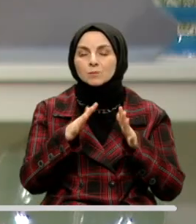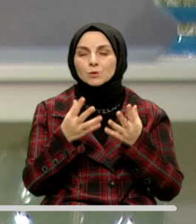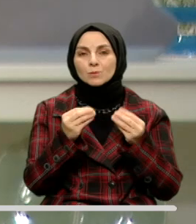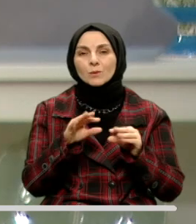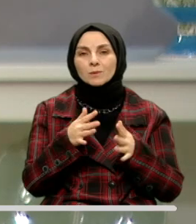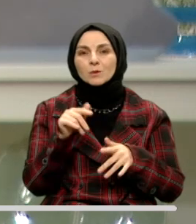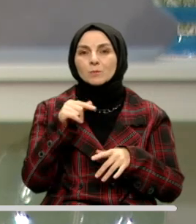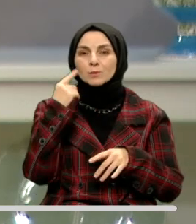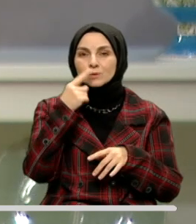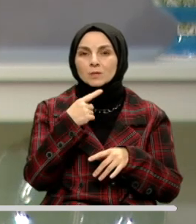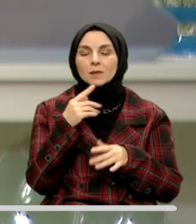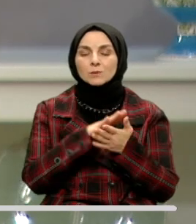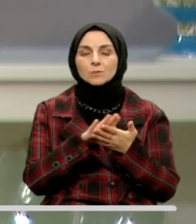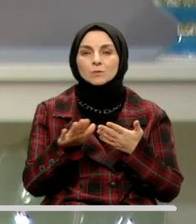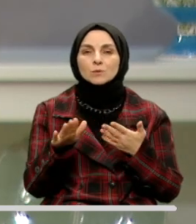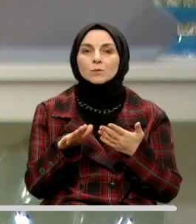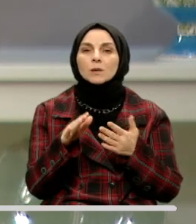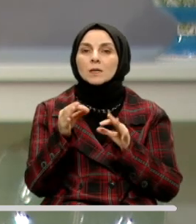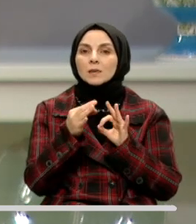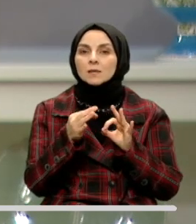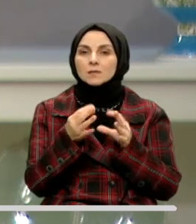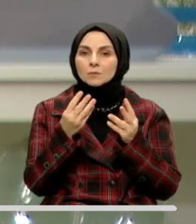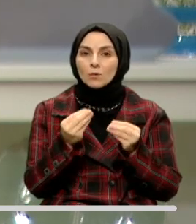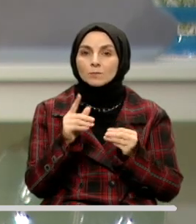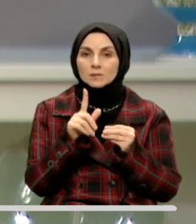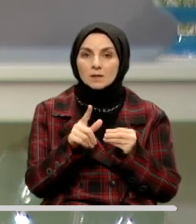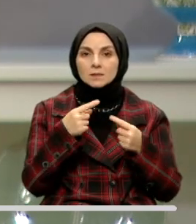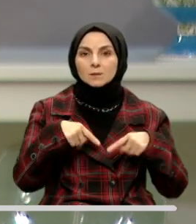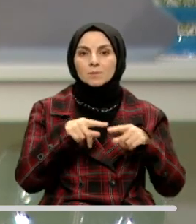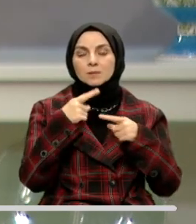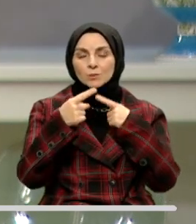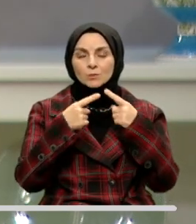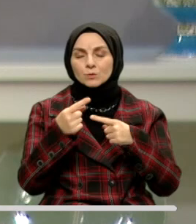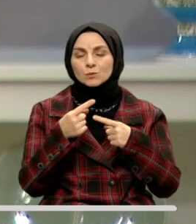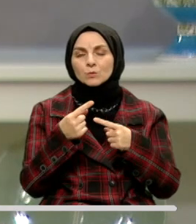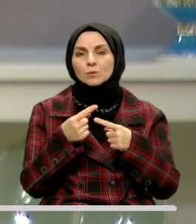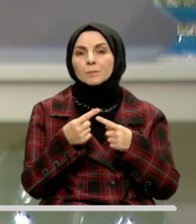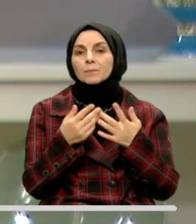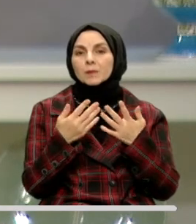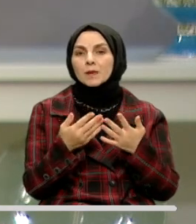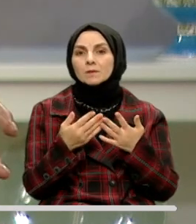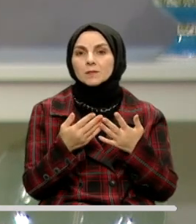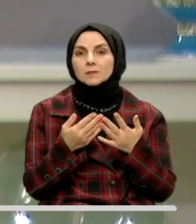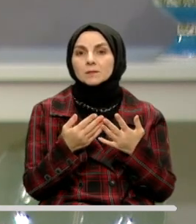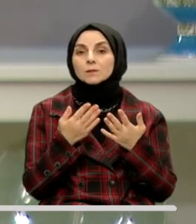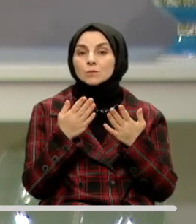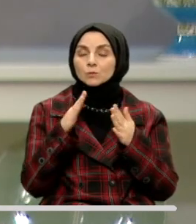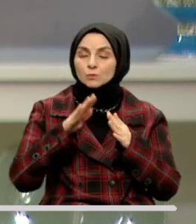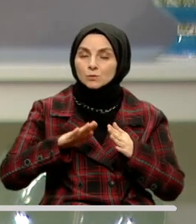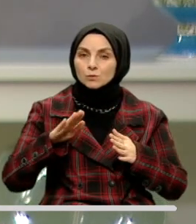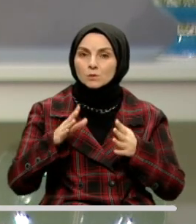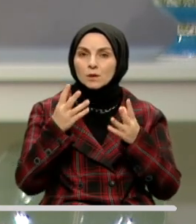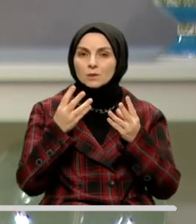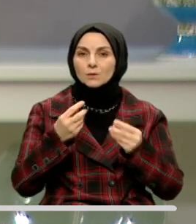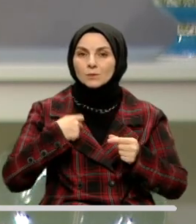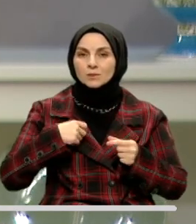Tuba Hanımcığım, şimdi biz konuştuk. Aslında bizim konuştuklarımız biraz daha sizin tabii ki alanınız ama çocukların özelinde, gençlerin